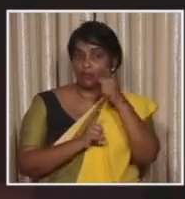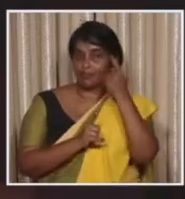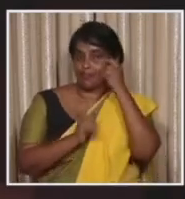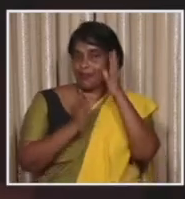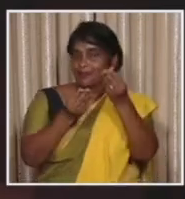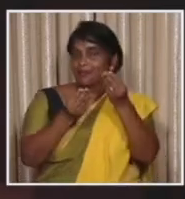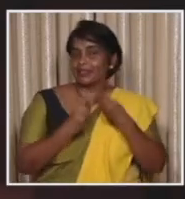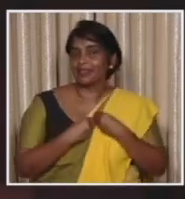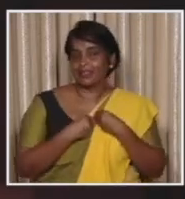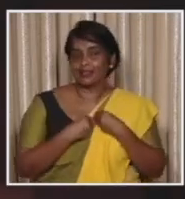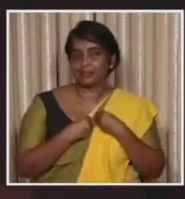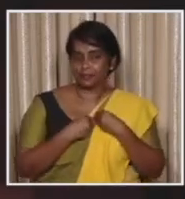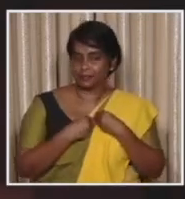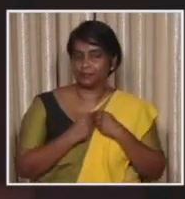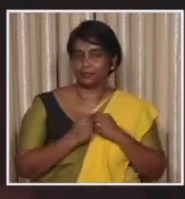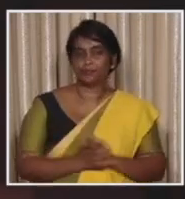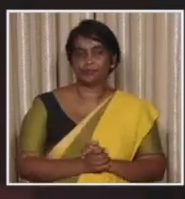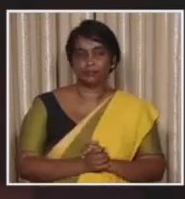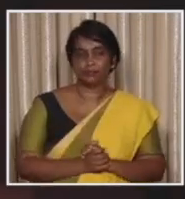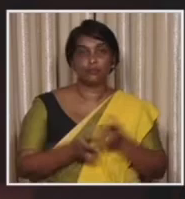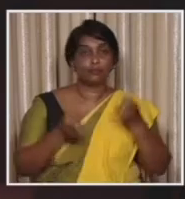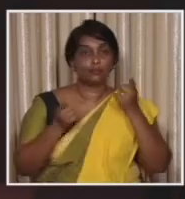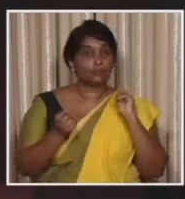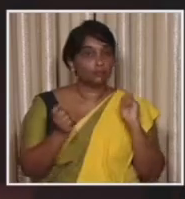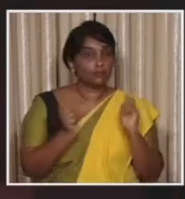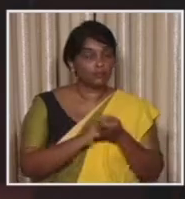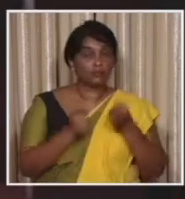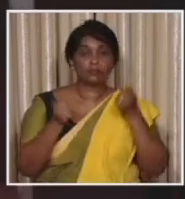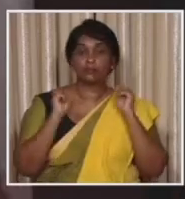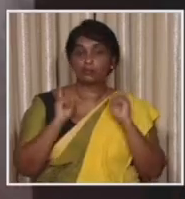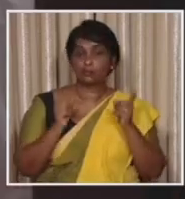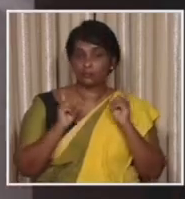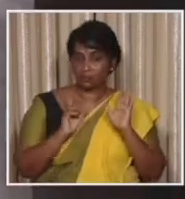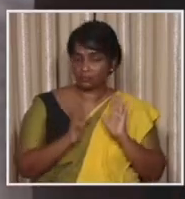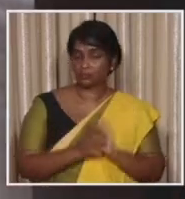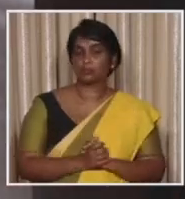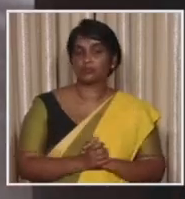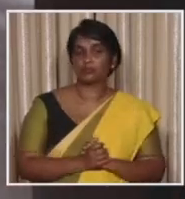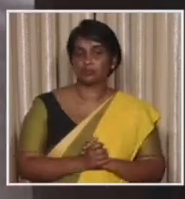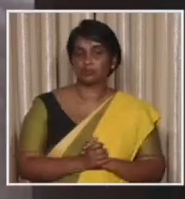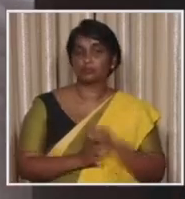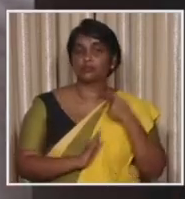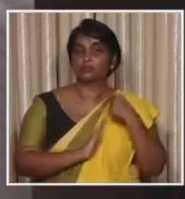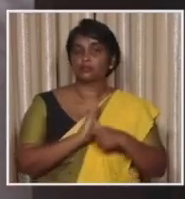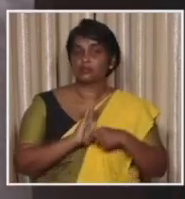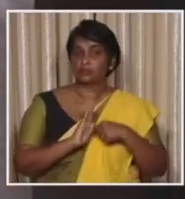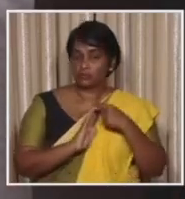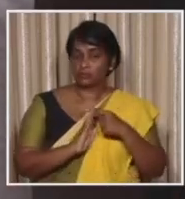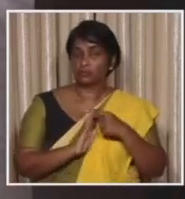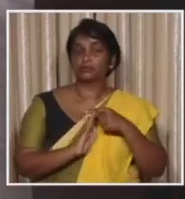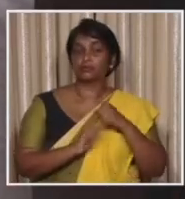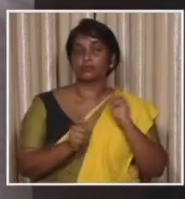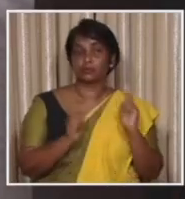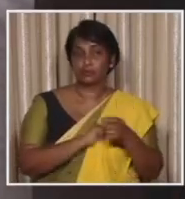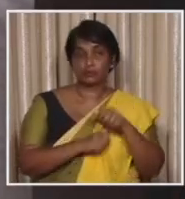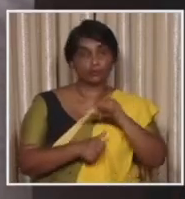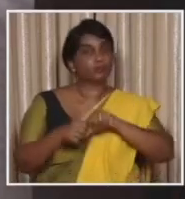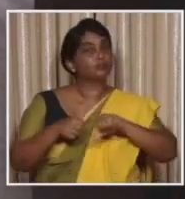බලාපොරොත්තු වෙනවා. ක්‍රිකට් ක්‍රීඩාව නිසා ශ්‍රී ලංකා ක්‍රිකට්